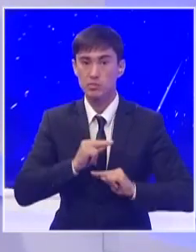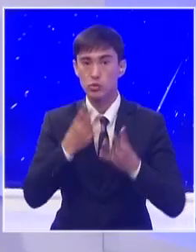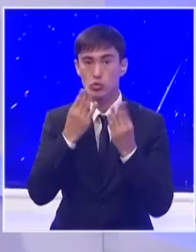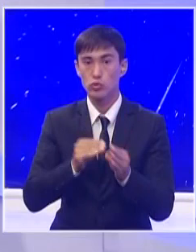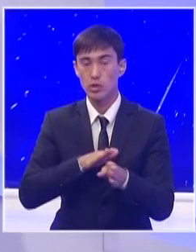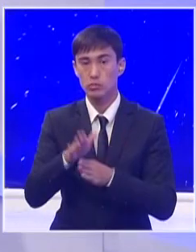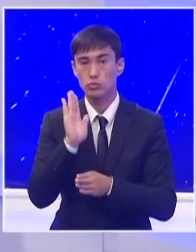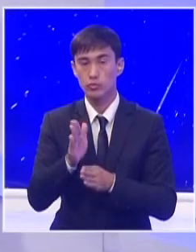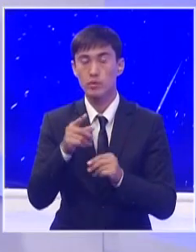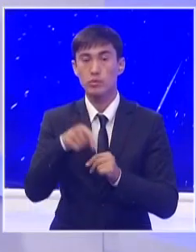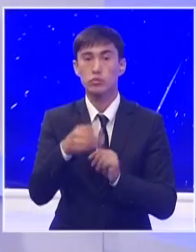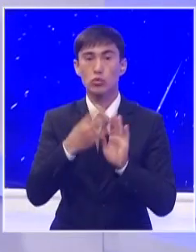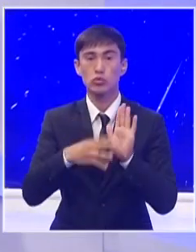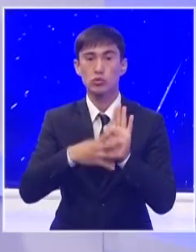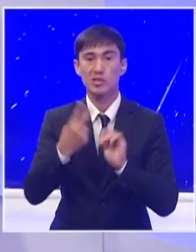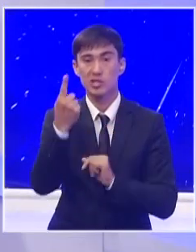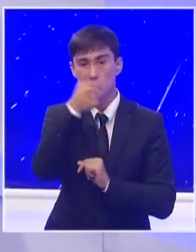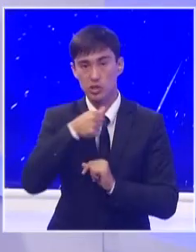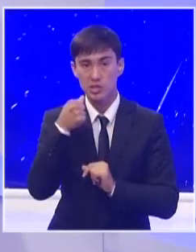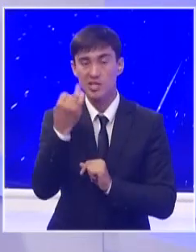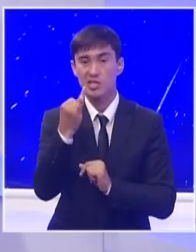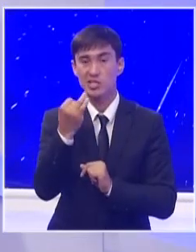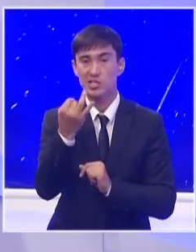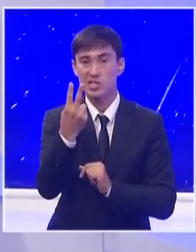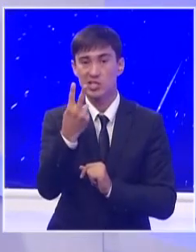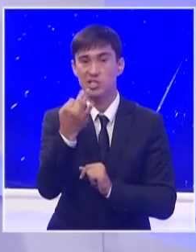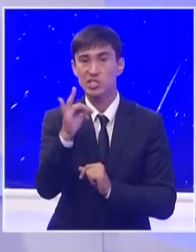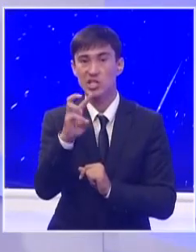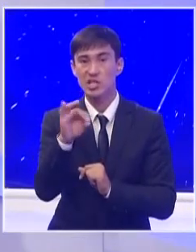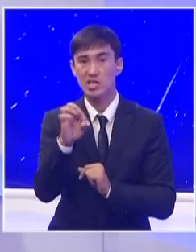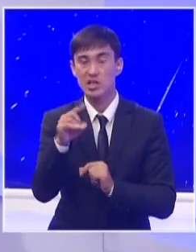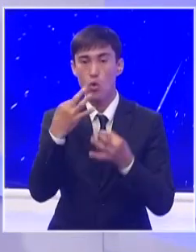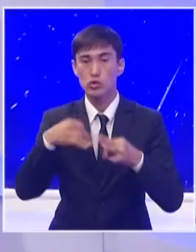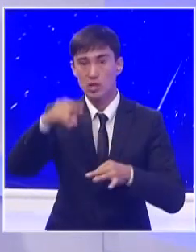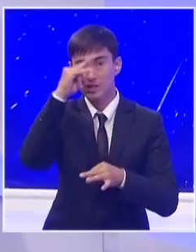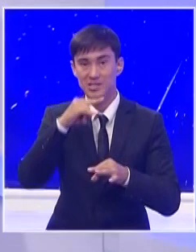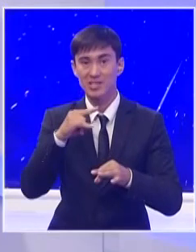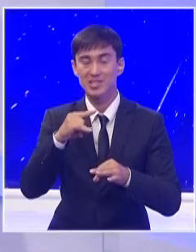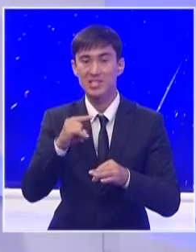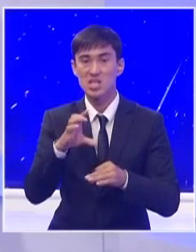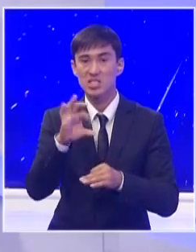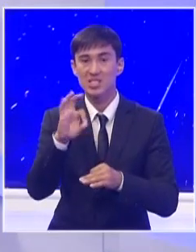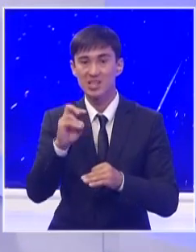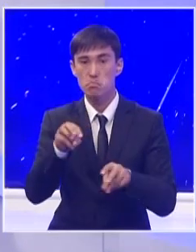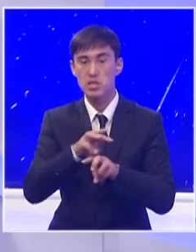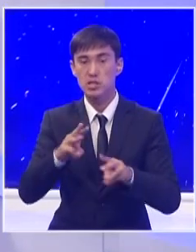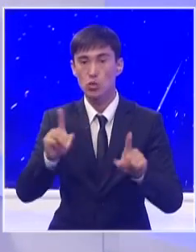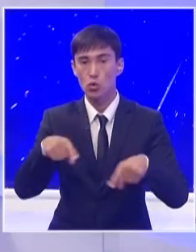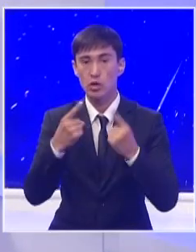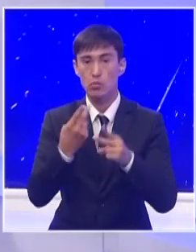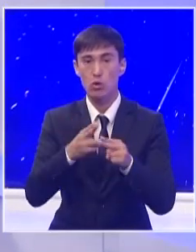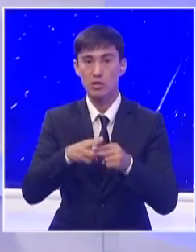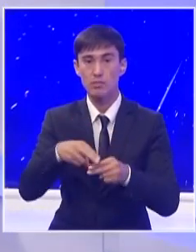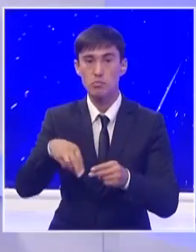аталып өтеді. 1992 жылы 2 шілдеде тәуелсіз Қазақстанның сыртқы істер министрлігі құрылған еді. Бұған дейін мемлекет басшысы